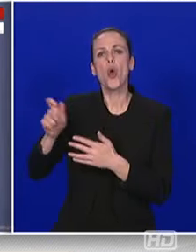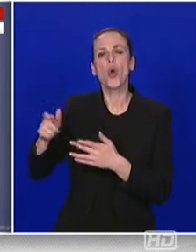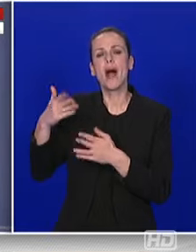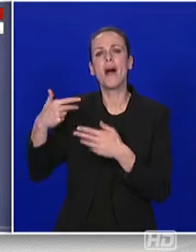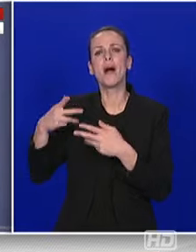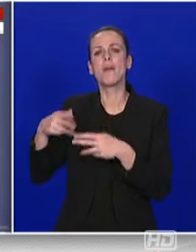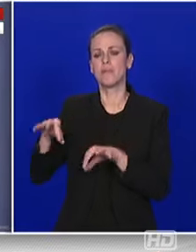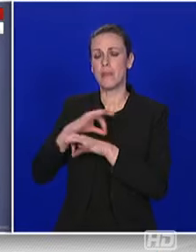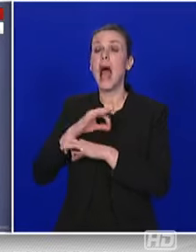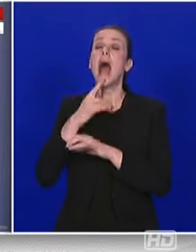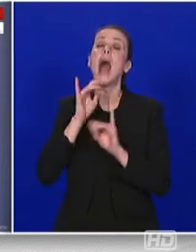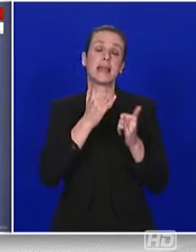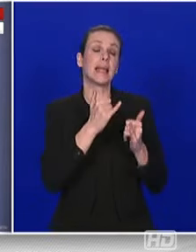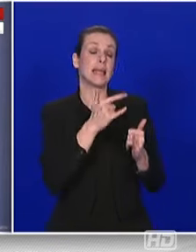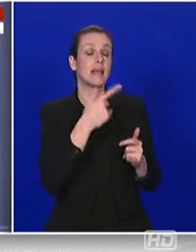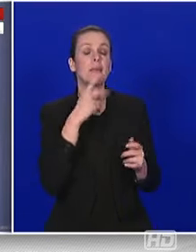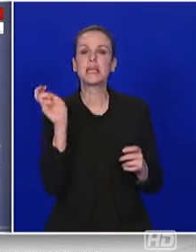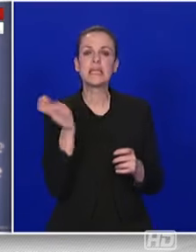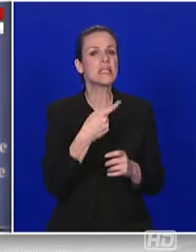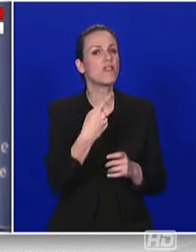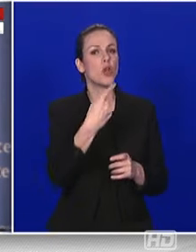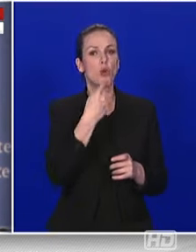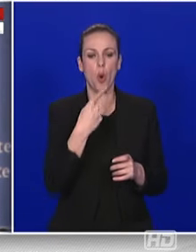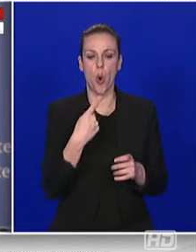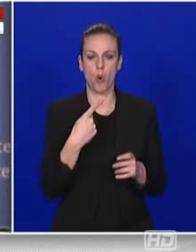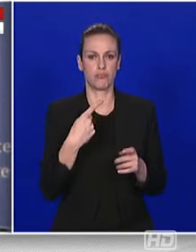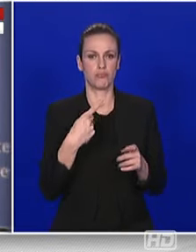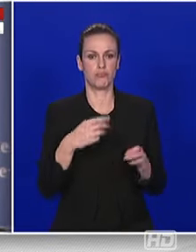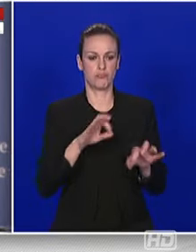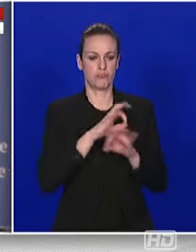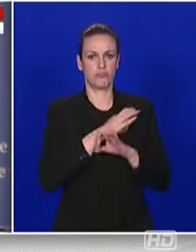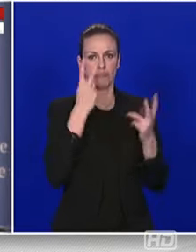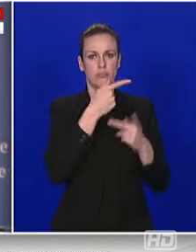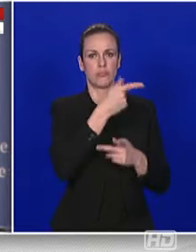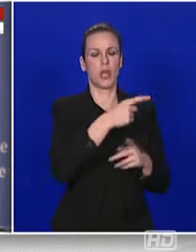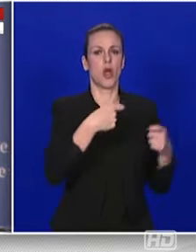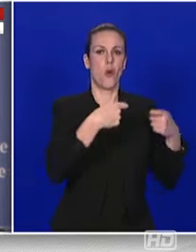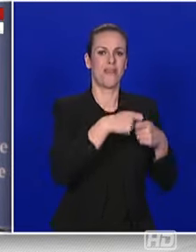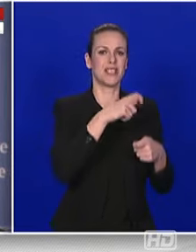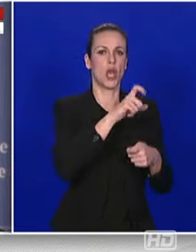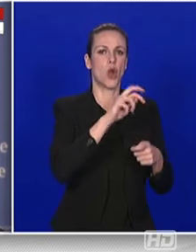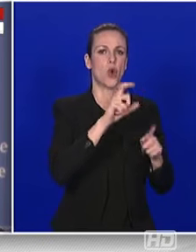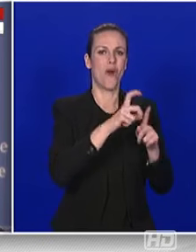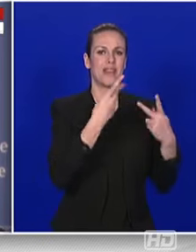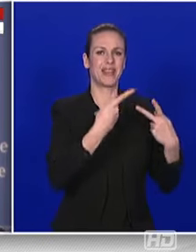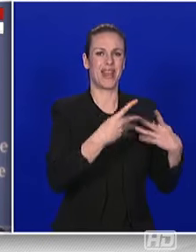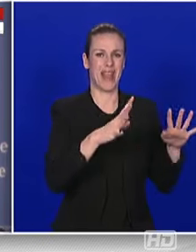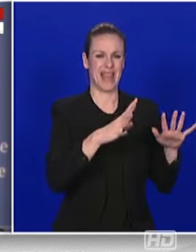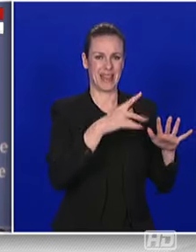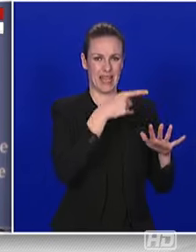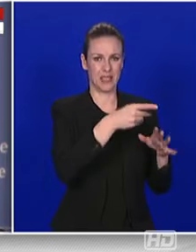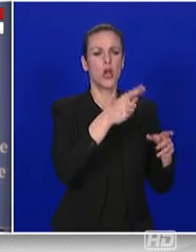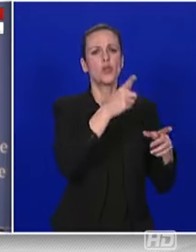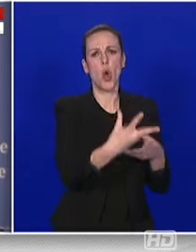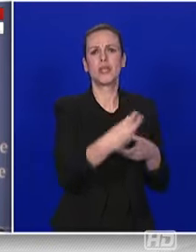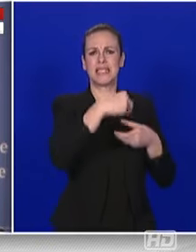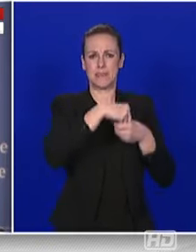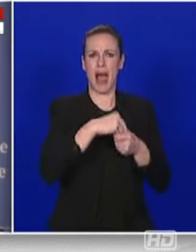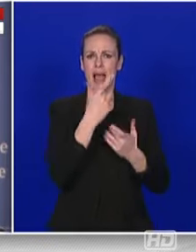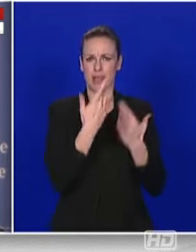Što se tiče preminulih izvan bolnica, imamo takvih? Svi preminuli koji umru jasno od COVID-19 infekcije se pribrojavaju broju umrlih. I ako